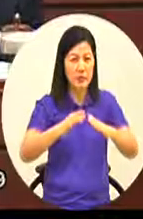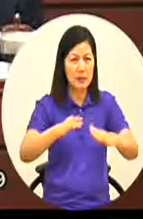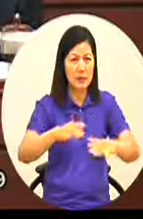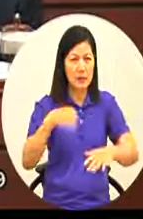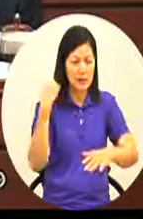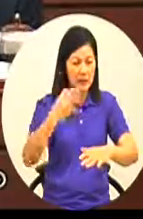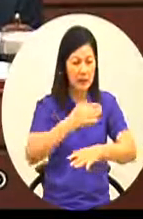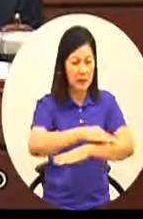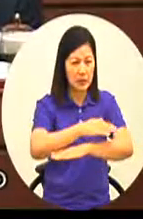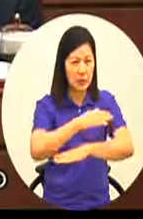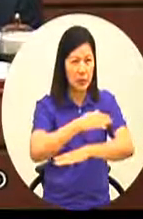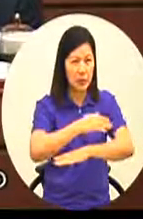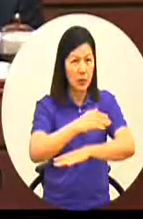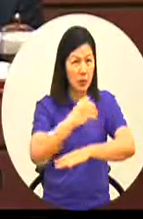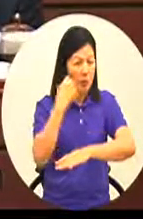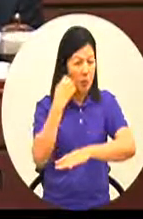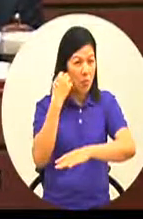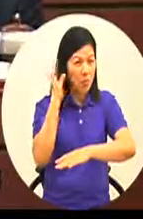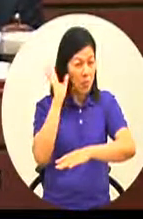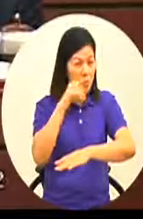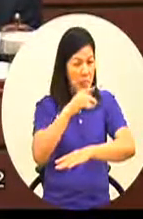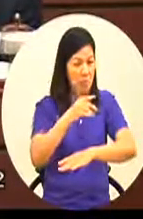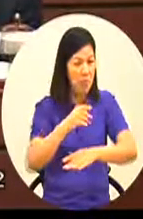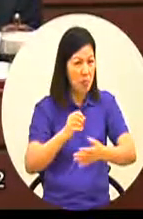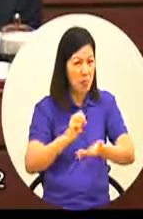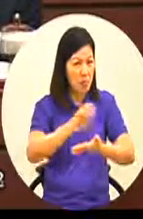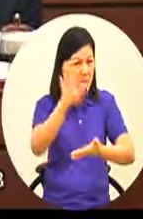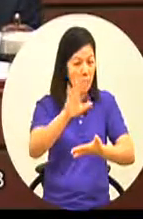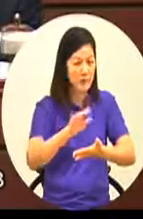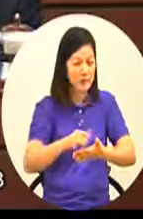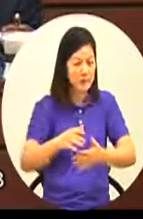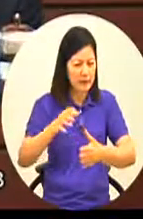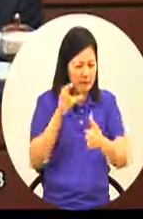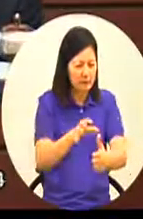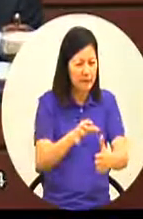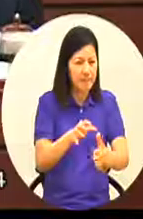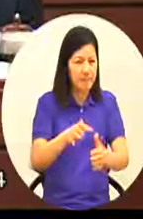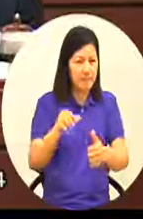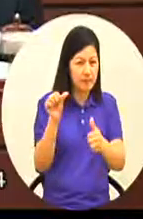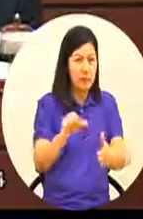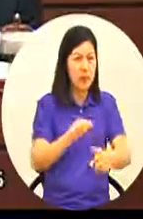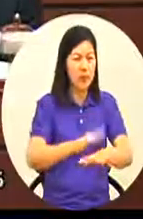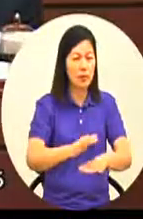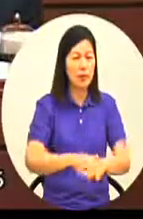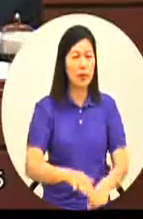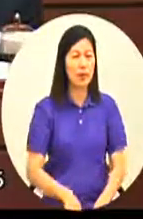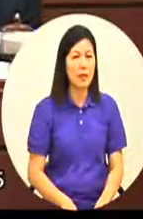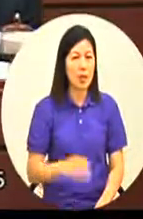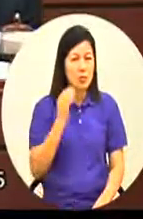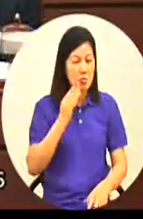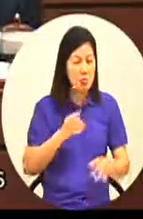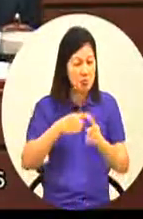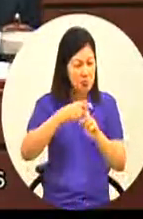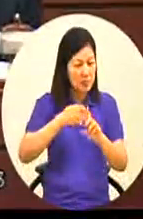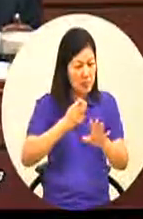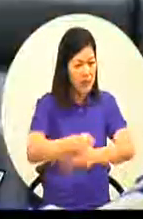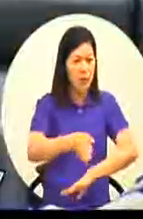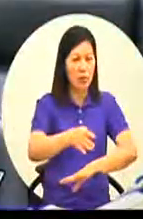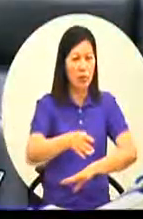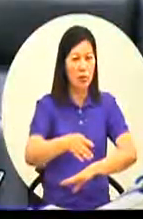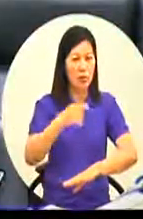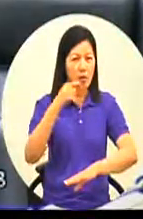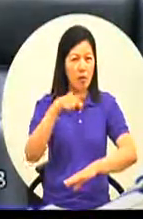真正足夸张，咱靠有这种强力取缔的方式啊。 那当然啦，你若当然新贵分产生了一个反效果，当